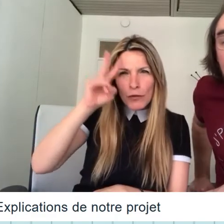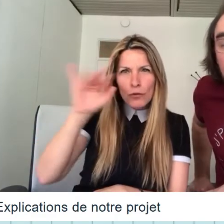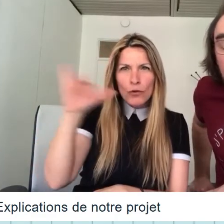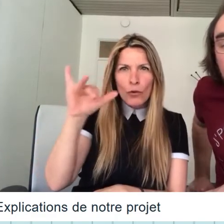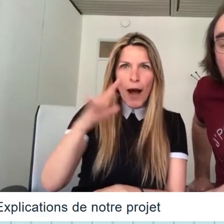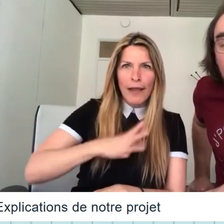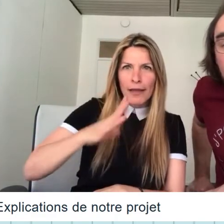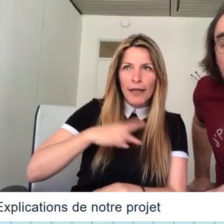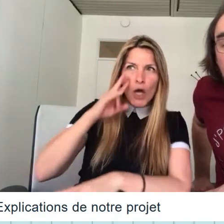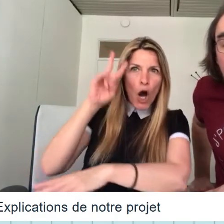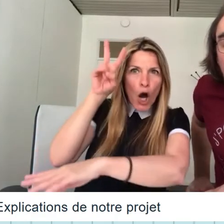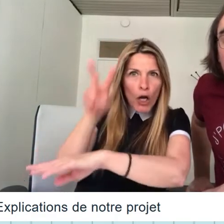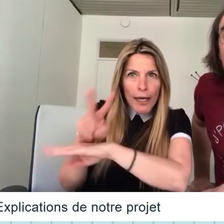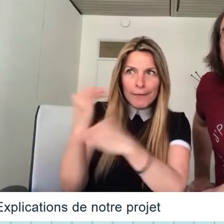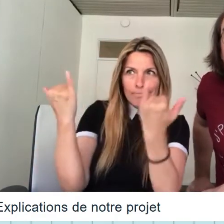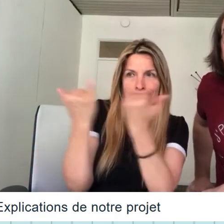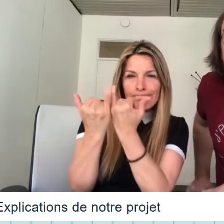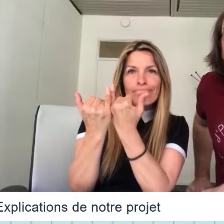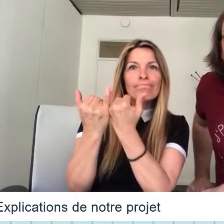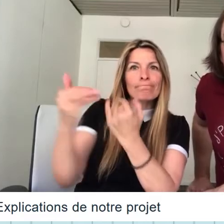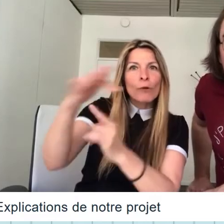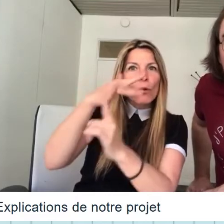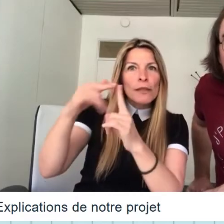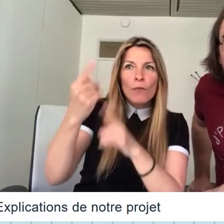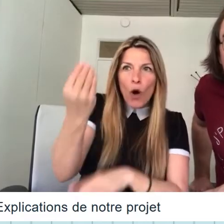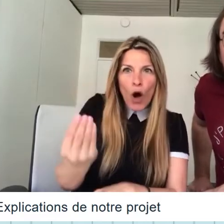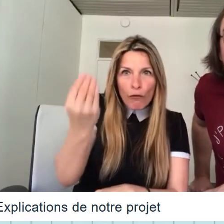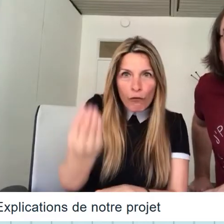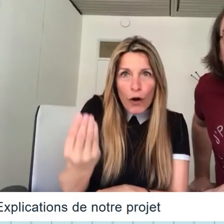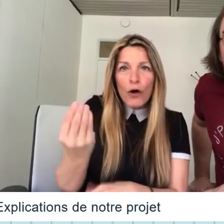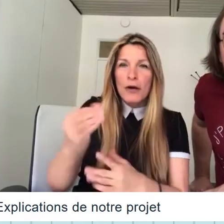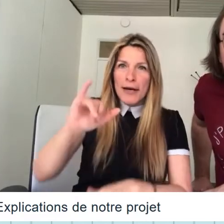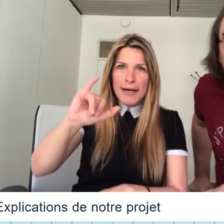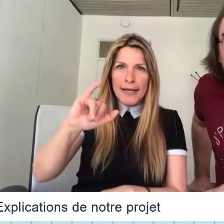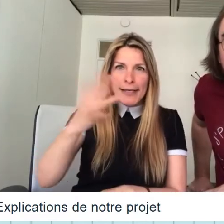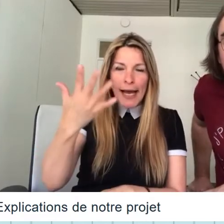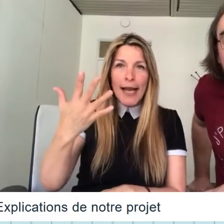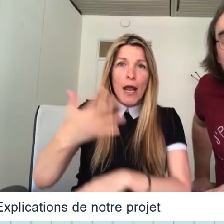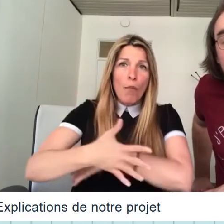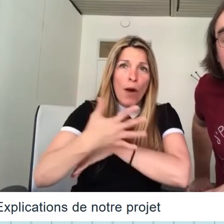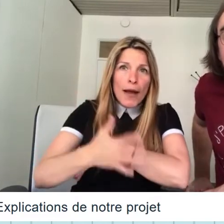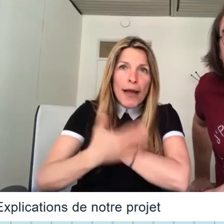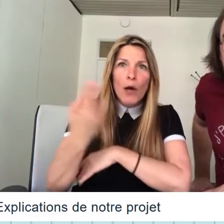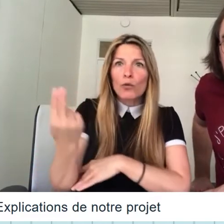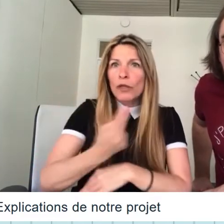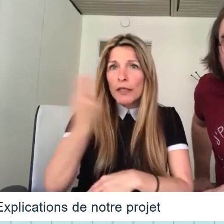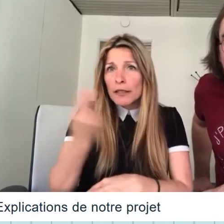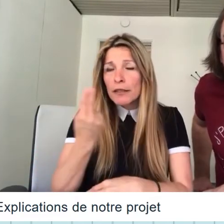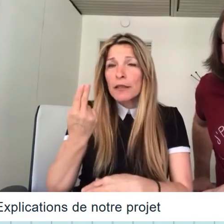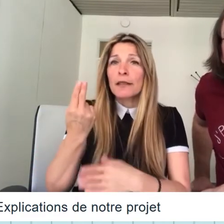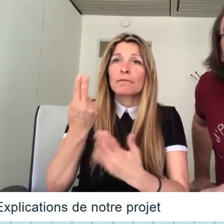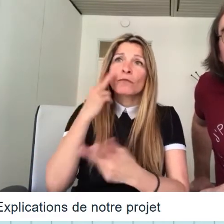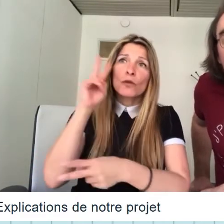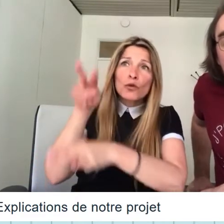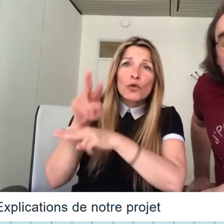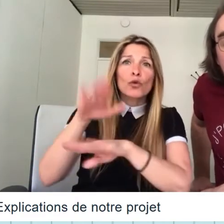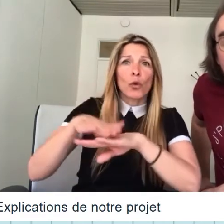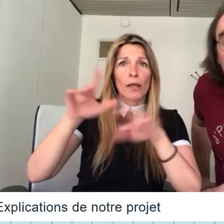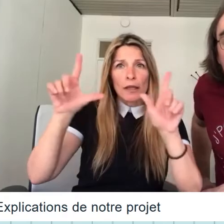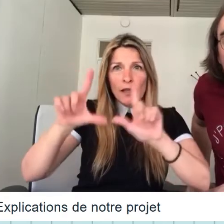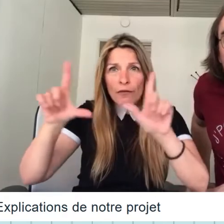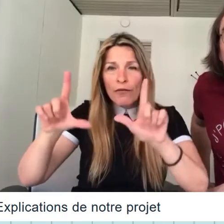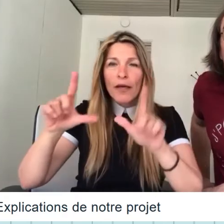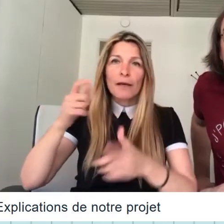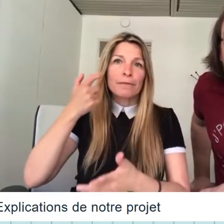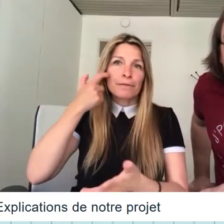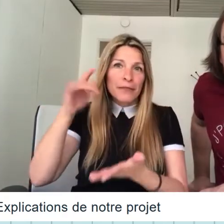ou de contenu pour enfants, sur quel support vous Je regardez. rejoue la vidéo Est-ce que après c'est pour la commenter. télévision, le